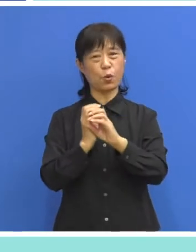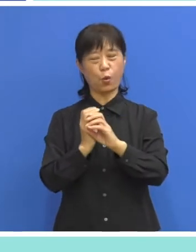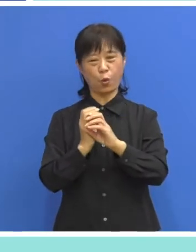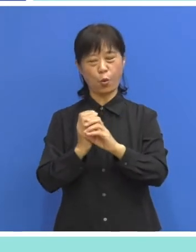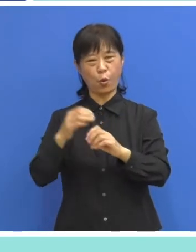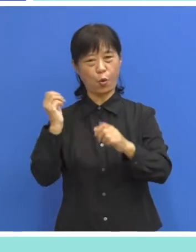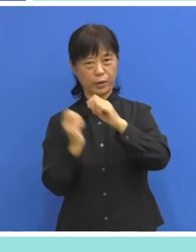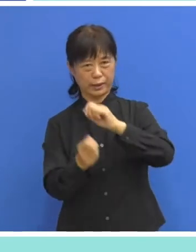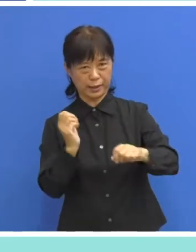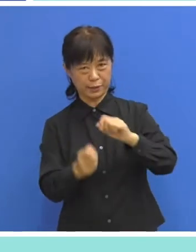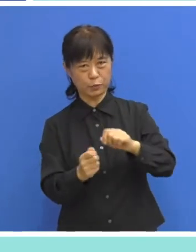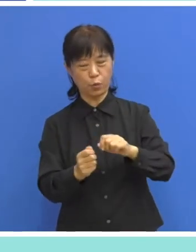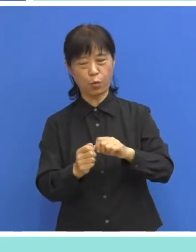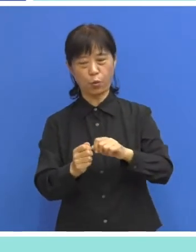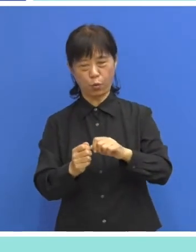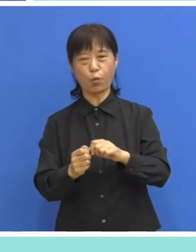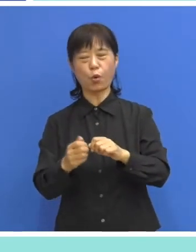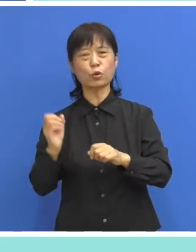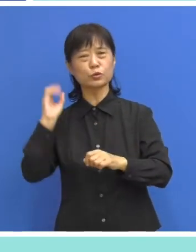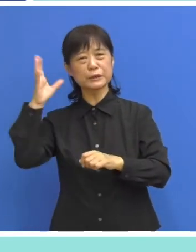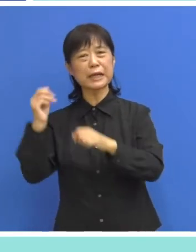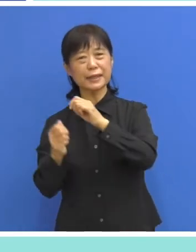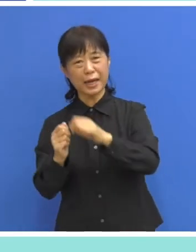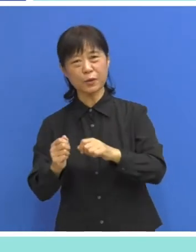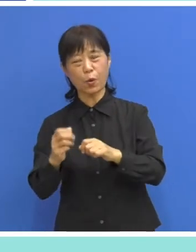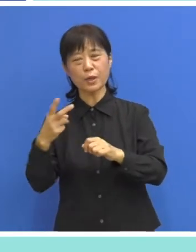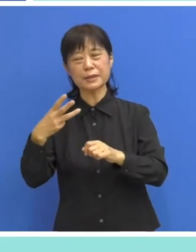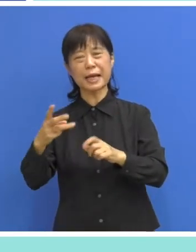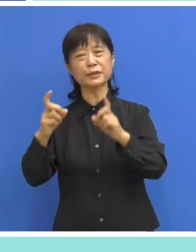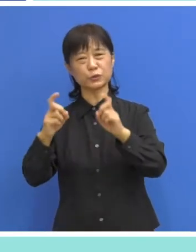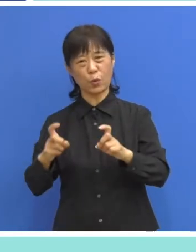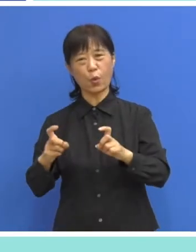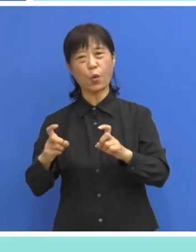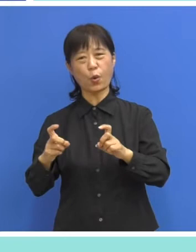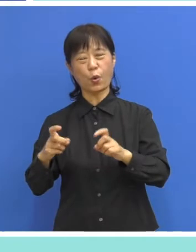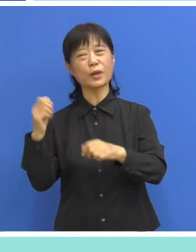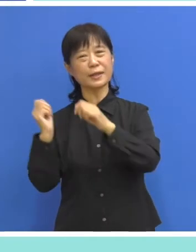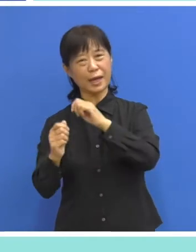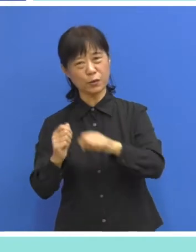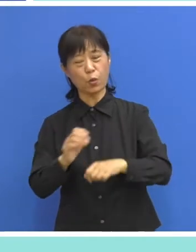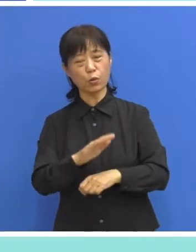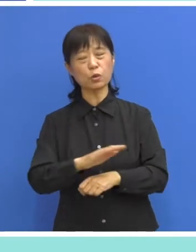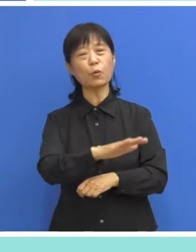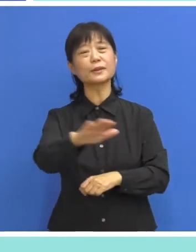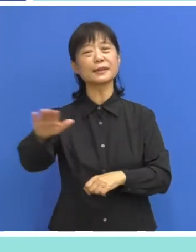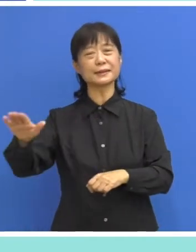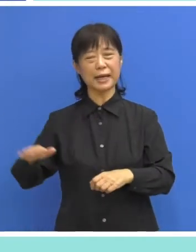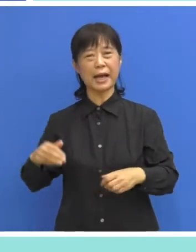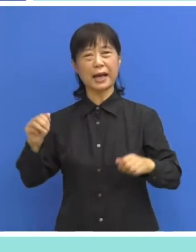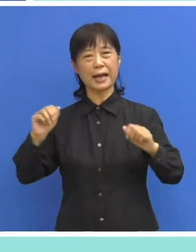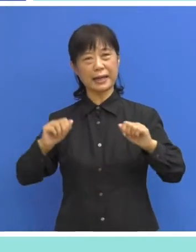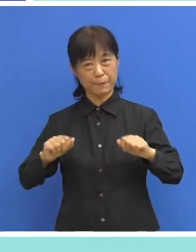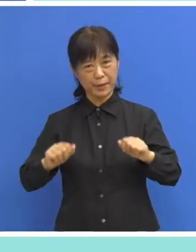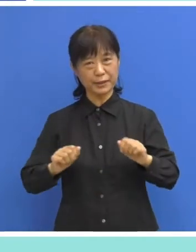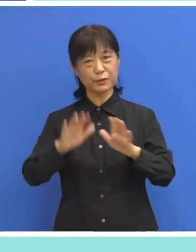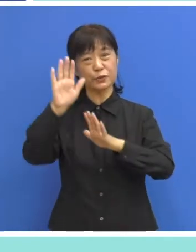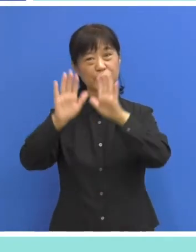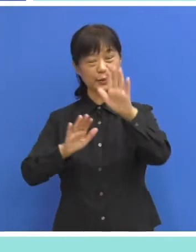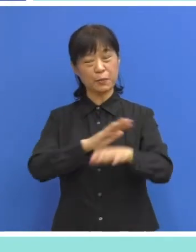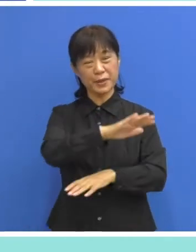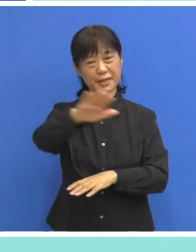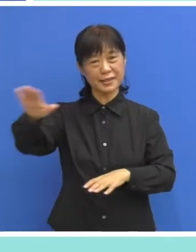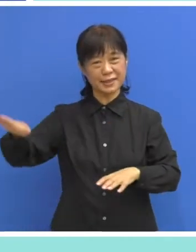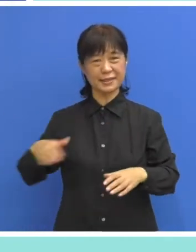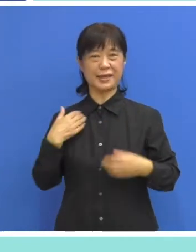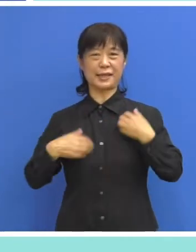鼓、三条子ども太鼓、そしてスコードリと、まあ、子どもたちが活躍している姿をですねぜひ多くの皆さんに楽しんでいただ